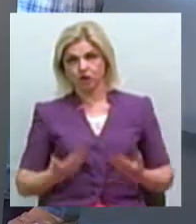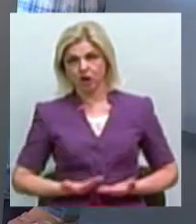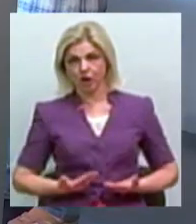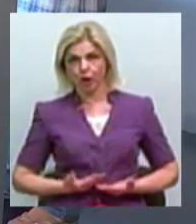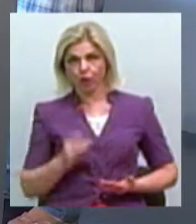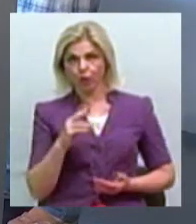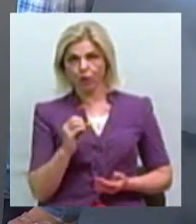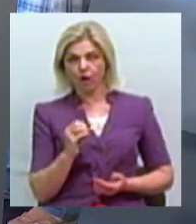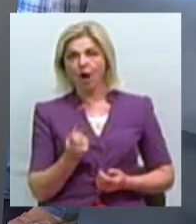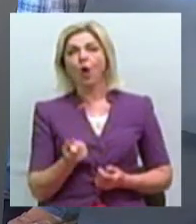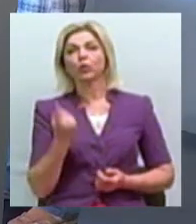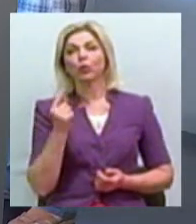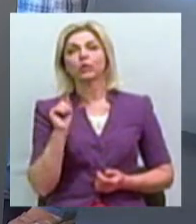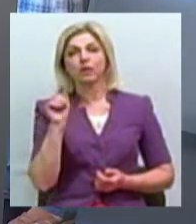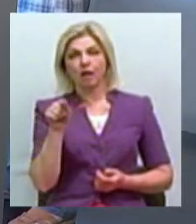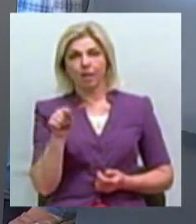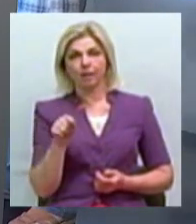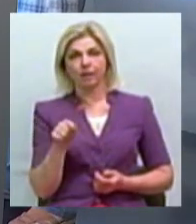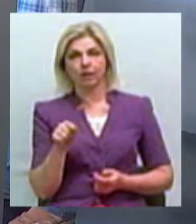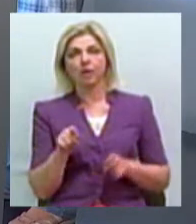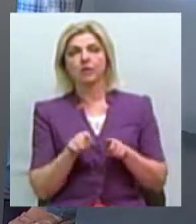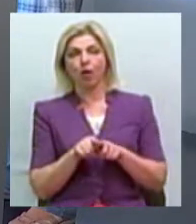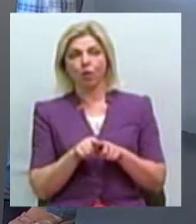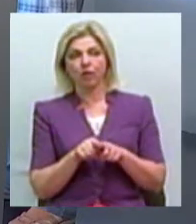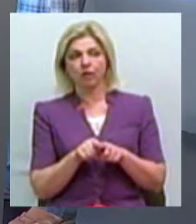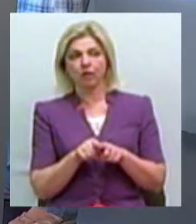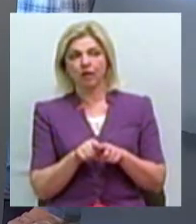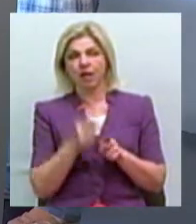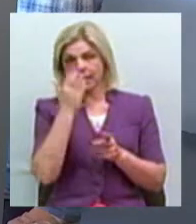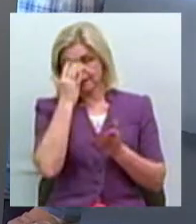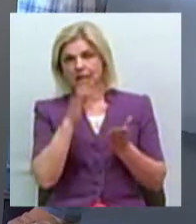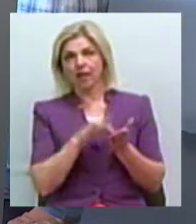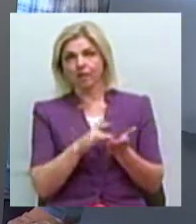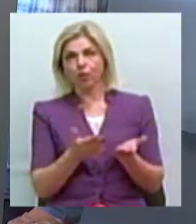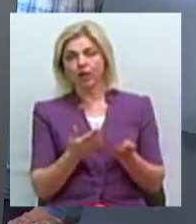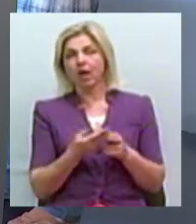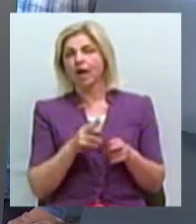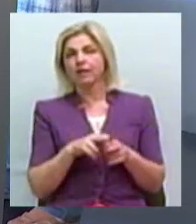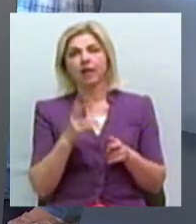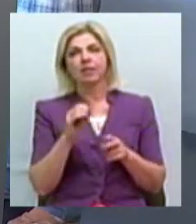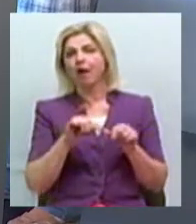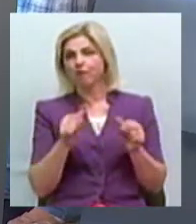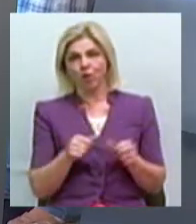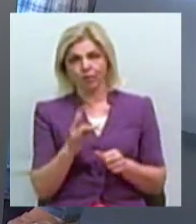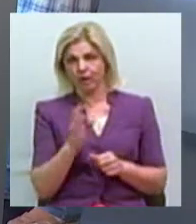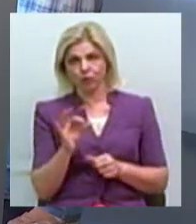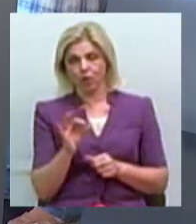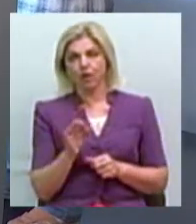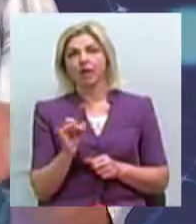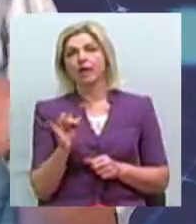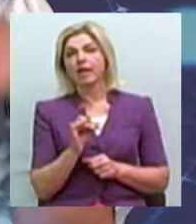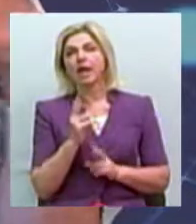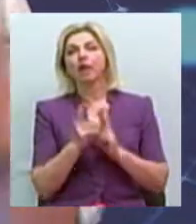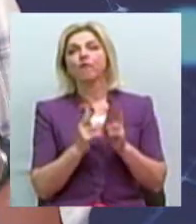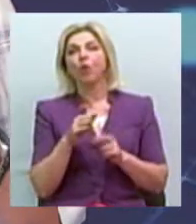И откуда там, значит, вот такое целевое назначение? Как правило, это не оформлено. Больше того,